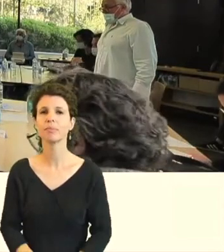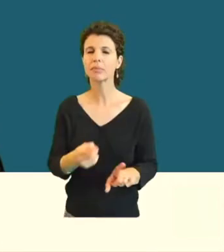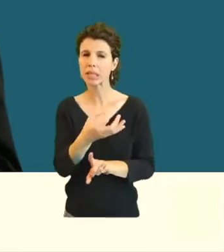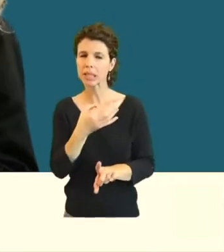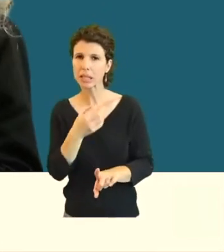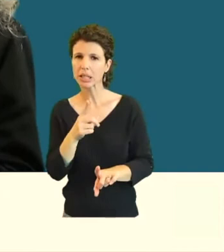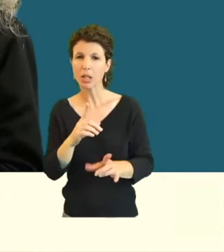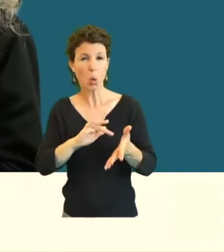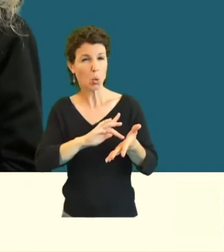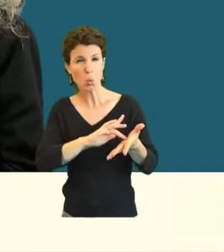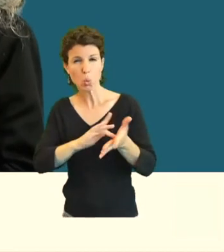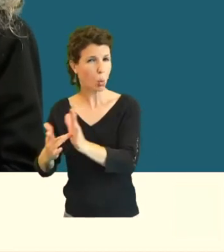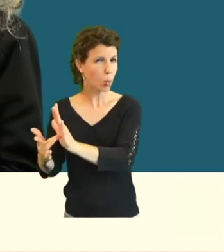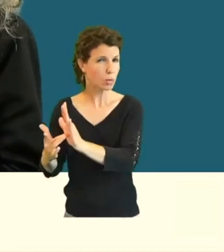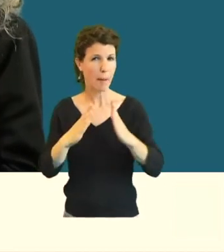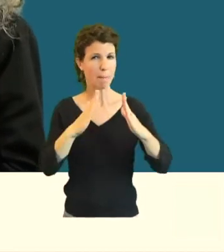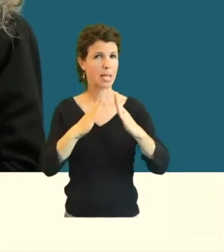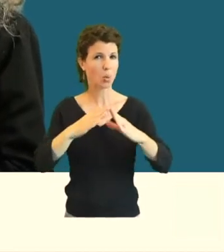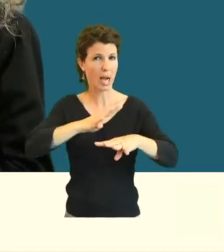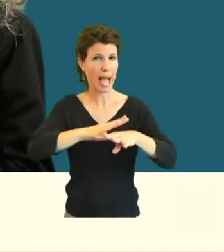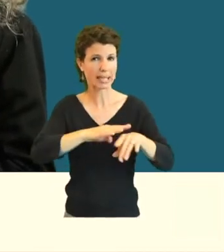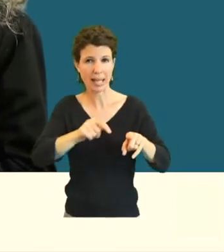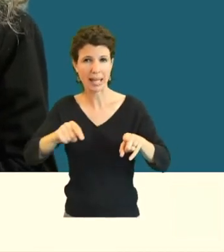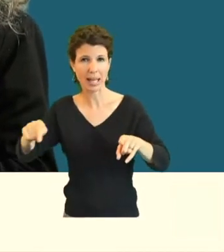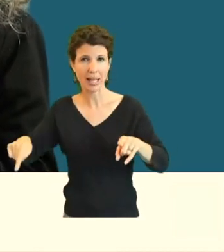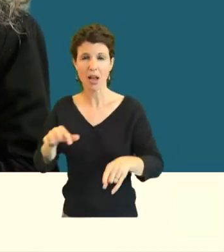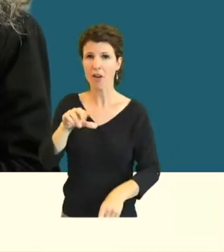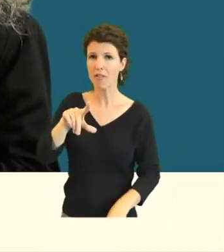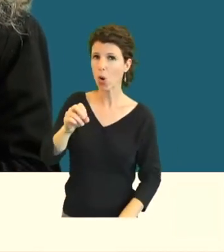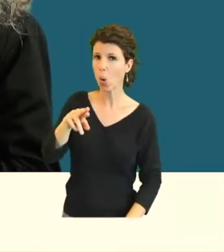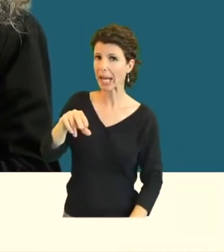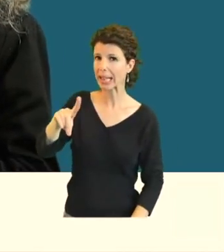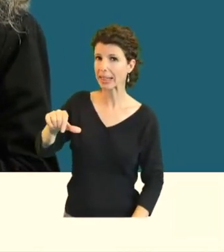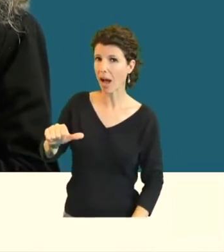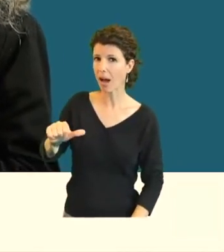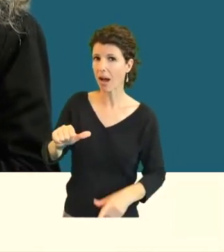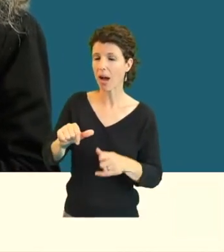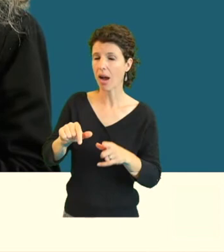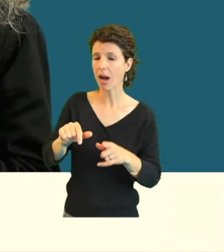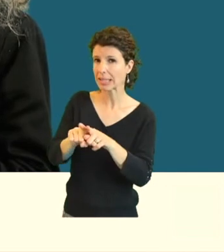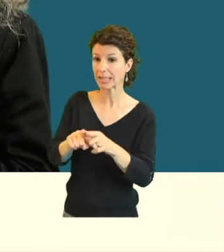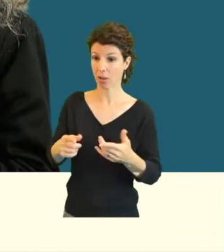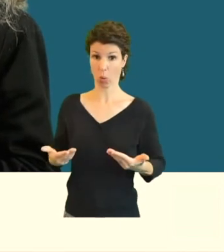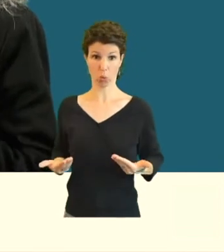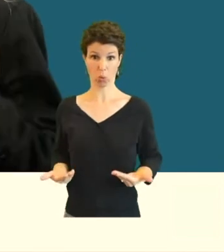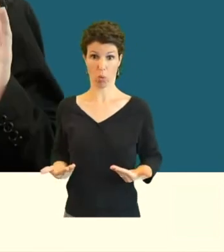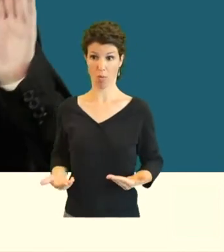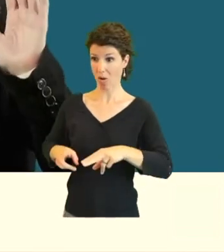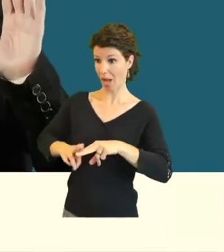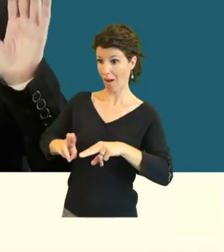Toutes les maisons de quartier, le Florida aussi. Le Florida en ce moment est en travaux. Ben, donc,